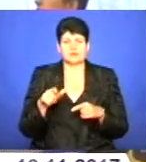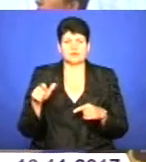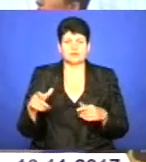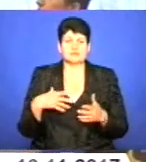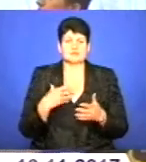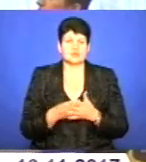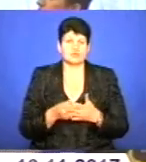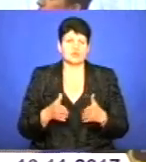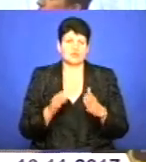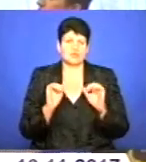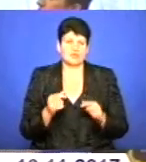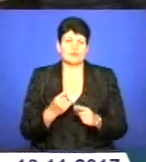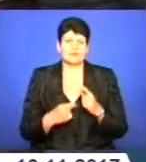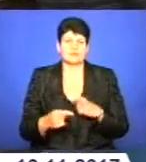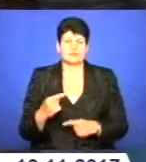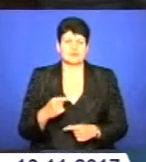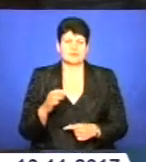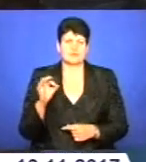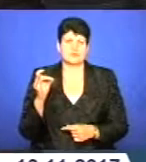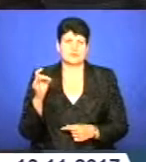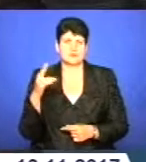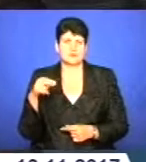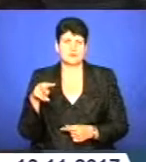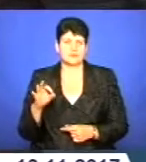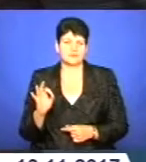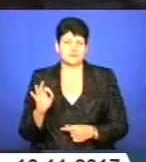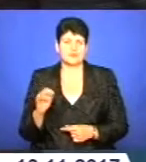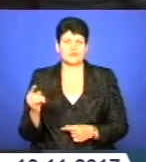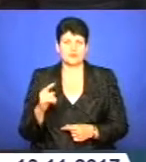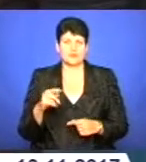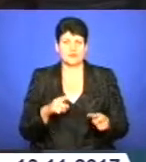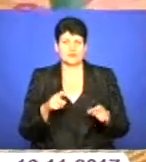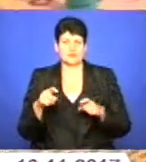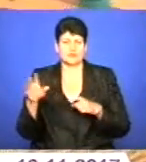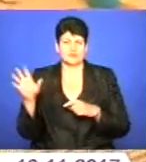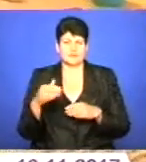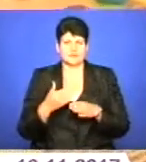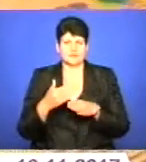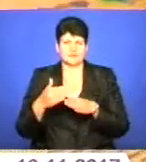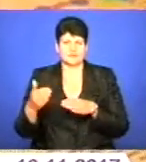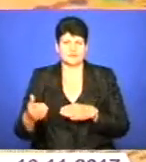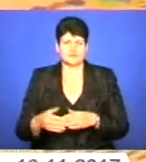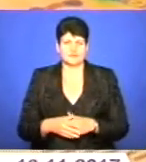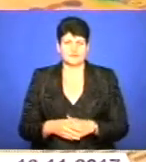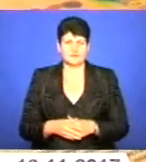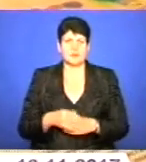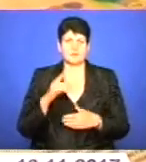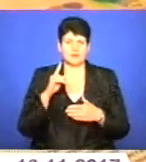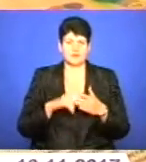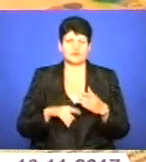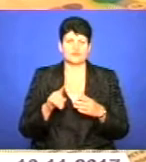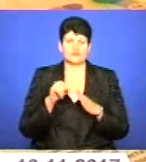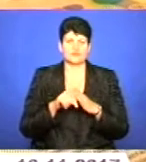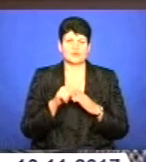життєвому шляху можуть повернутися до ОРДЛО. Тернополяни пройшли всі етапи переселенської блуканини. Переконалася, що